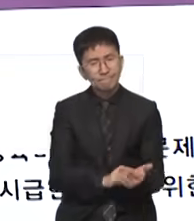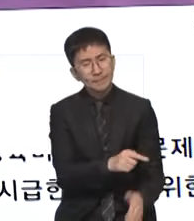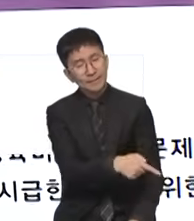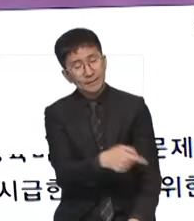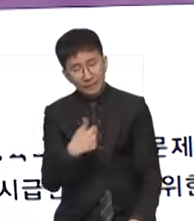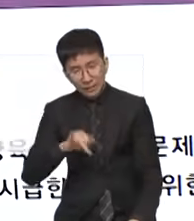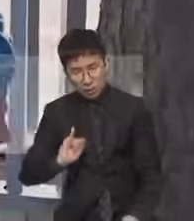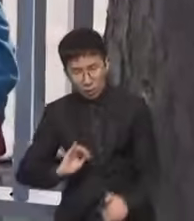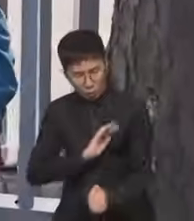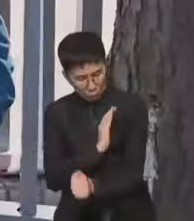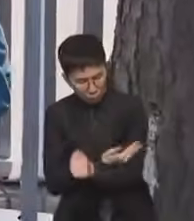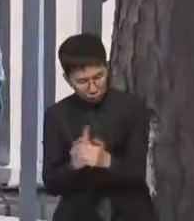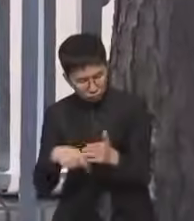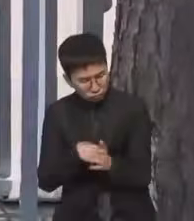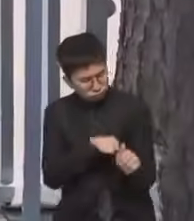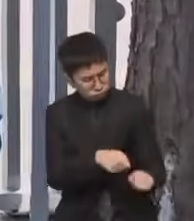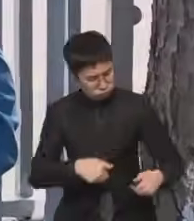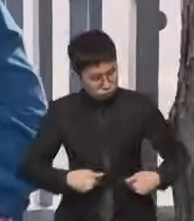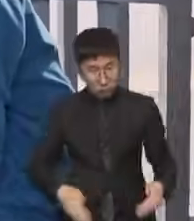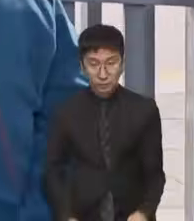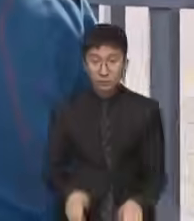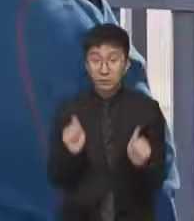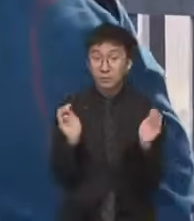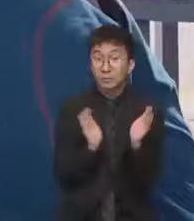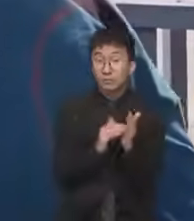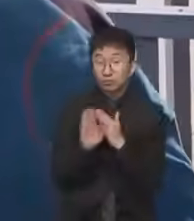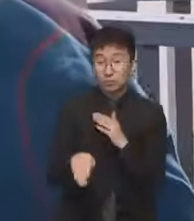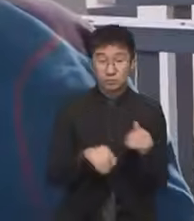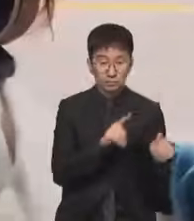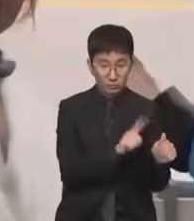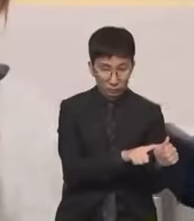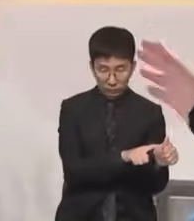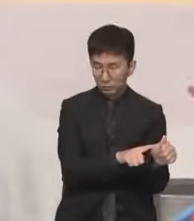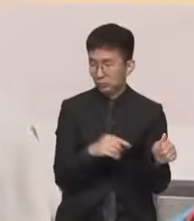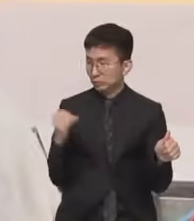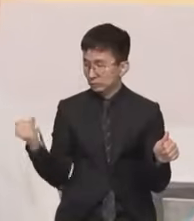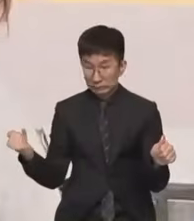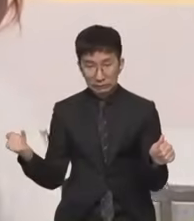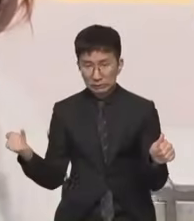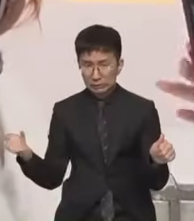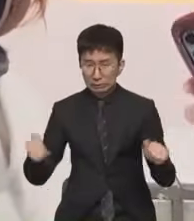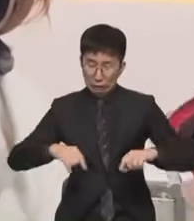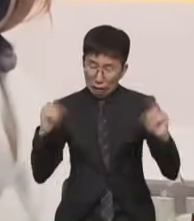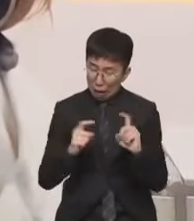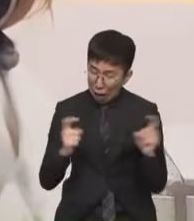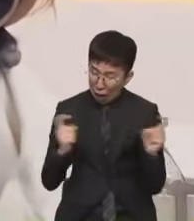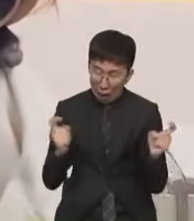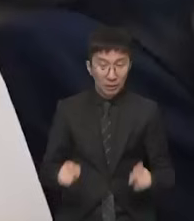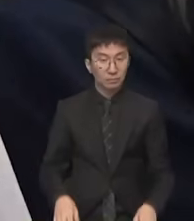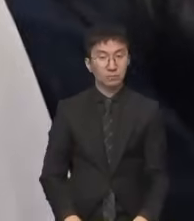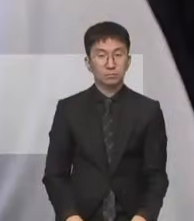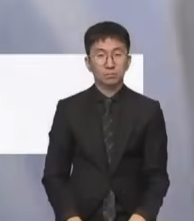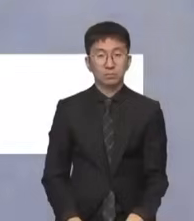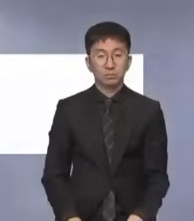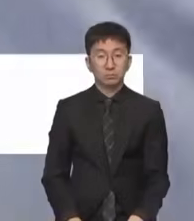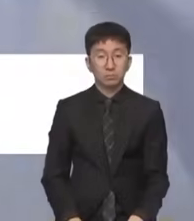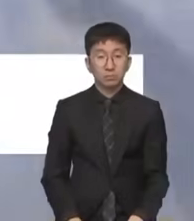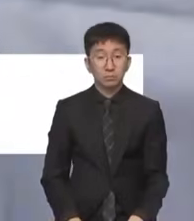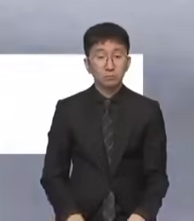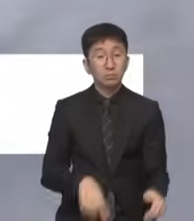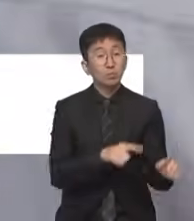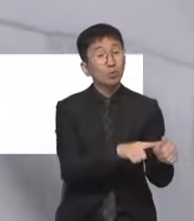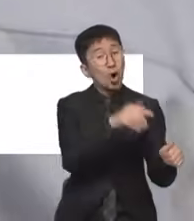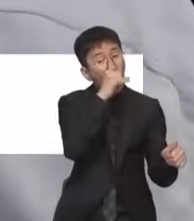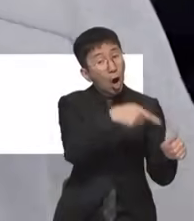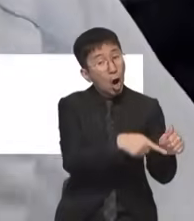강곡히 부탁드립니다. 재판이 끝나고 A씨와 미지급 피해자들 사이에선 충돌이 발생하기도 했습니다. 아픈 분들이